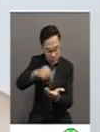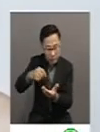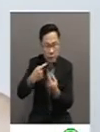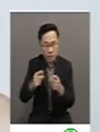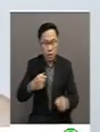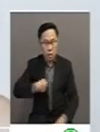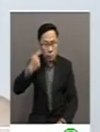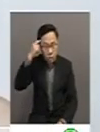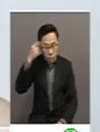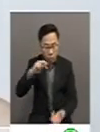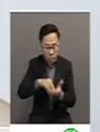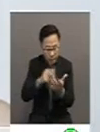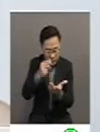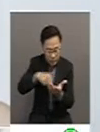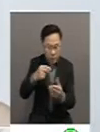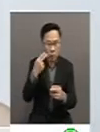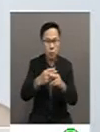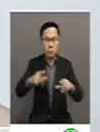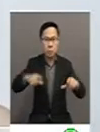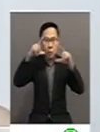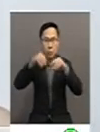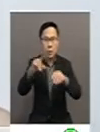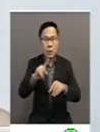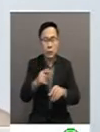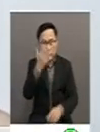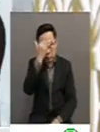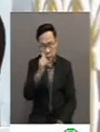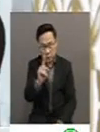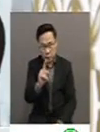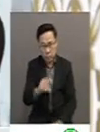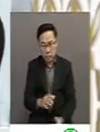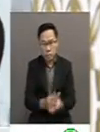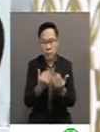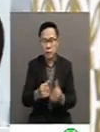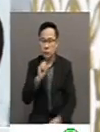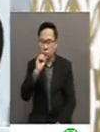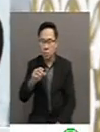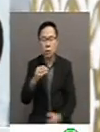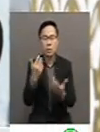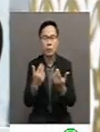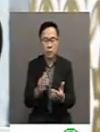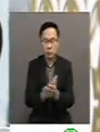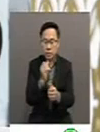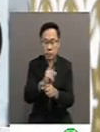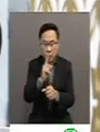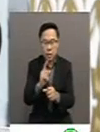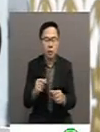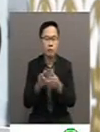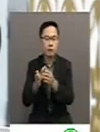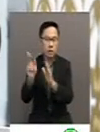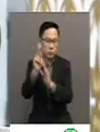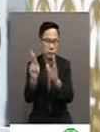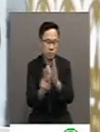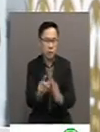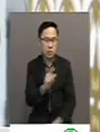ธอไม่ทราบว่าจะเอาชื่อเธอนั้นมาโปรโมทแบบนี้ตอนนี้ก็ดำเนินการบางส่วนไปแล้วหลังจากนี้จะทำอะไรเพิ่มเติมนั้นนะครับเธอก็บอกว่า